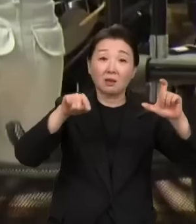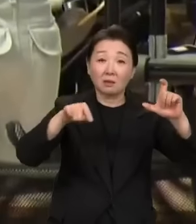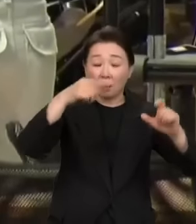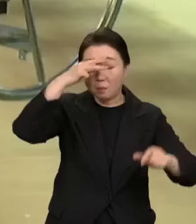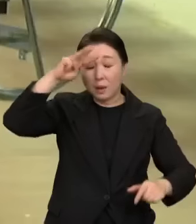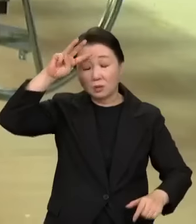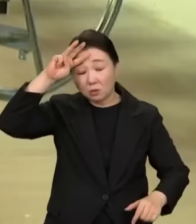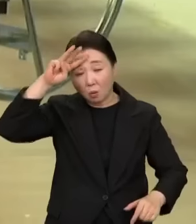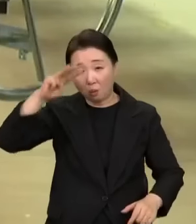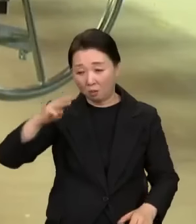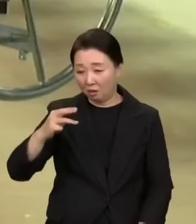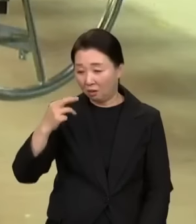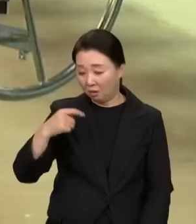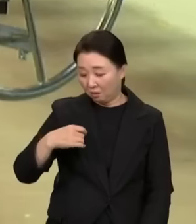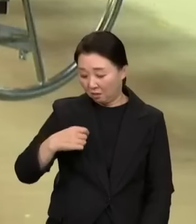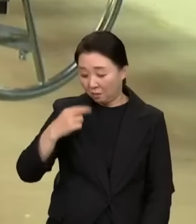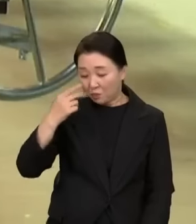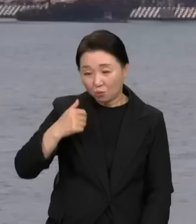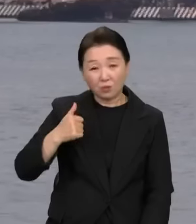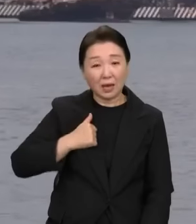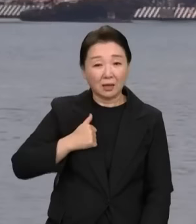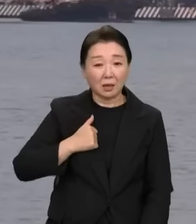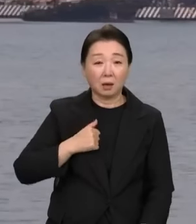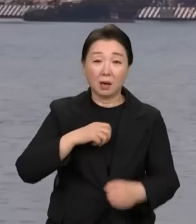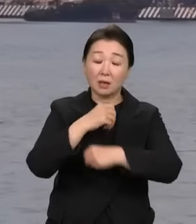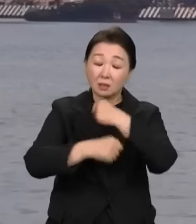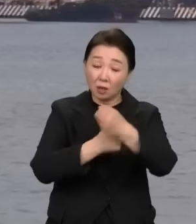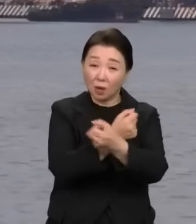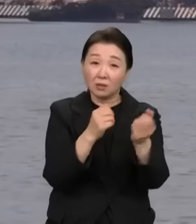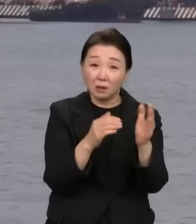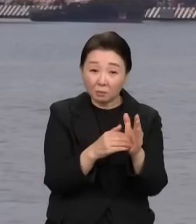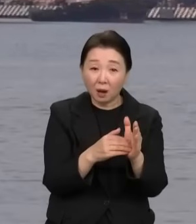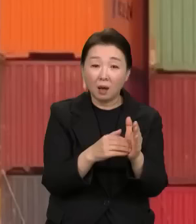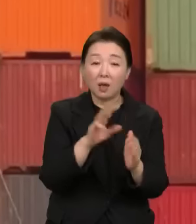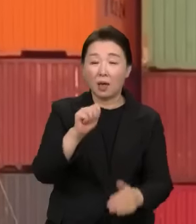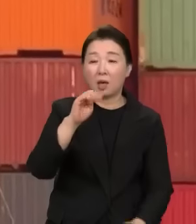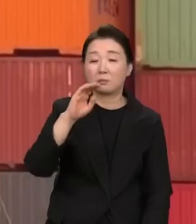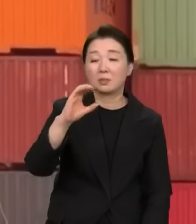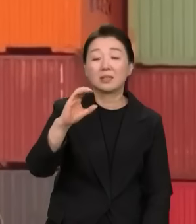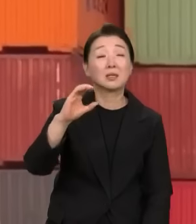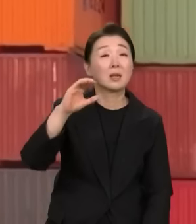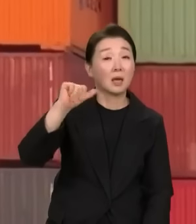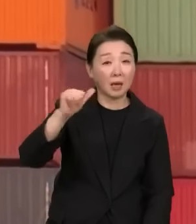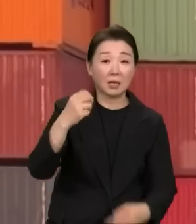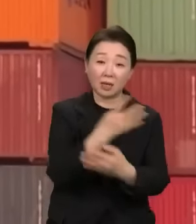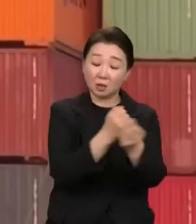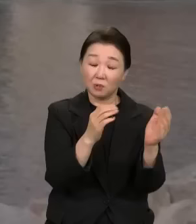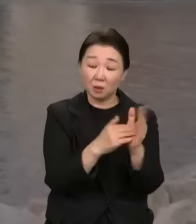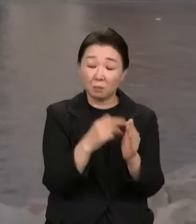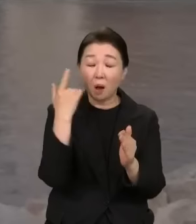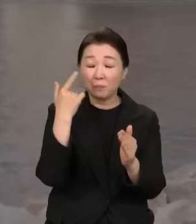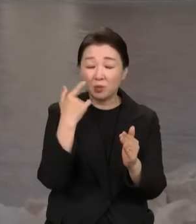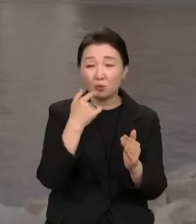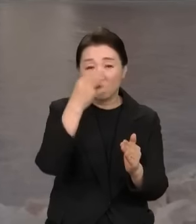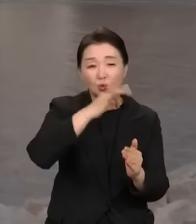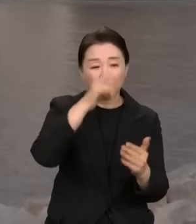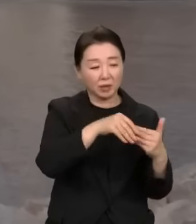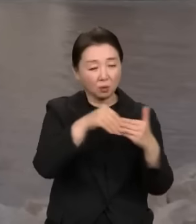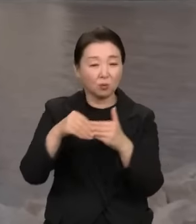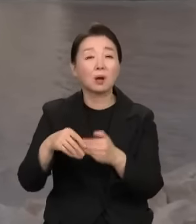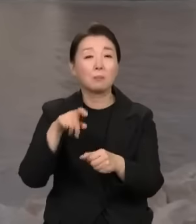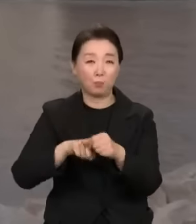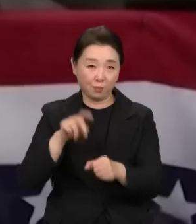캐나다 3국 간 자유무역협정 USMCA 재협상을 미국에 유리하게 끌고 가려는 포석이란